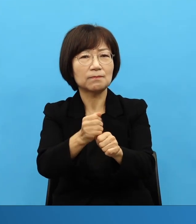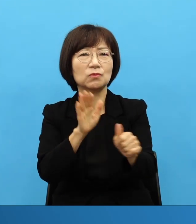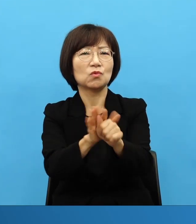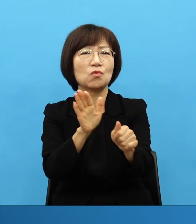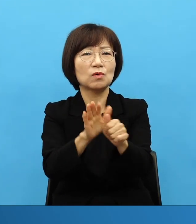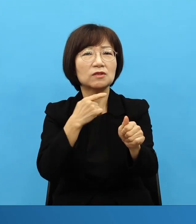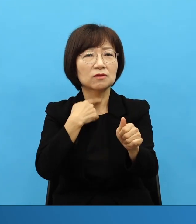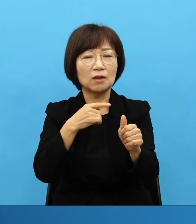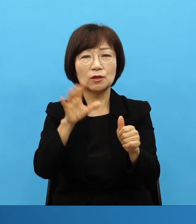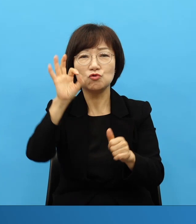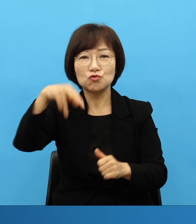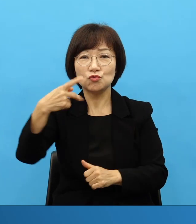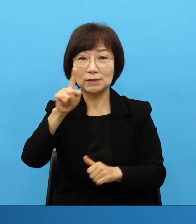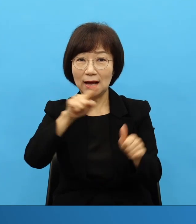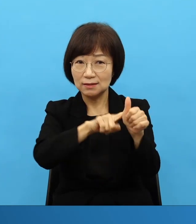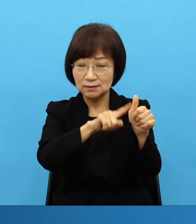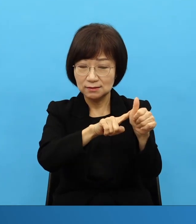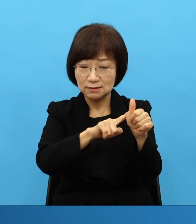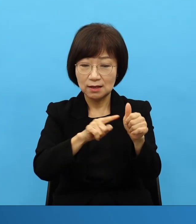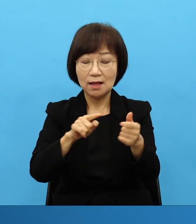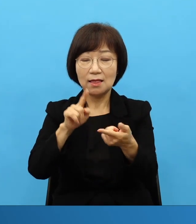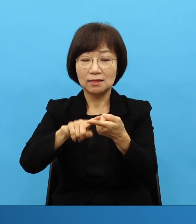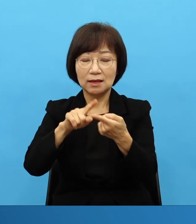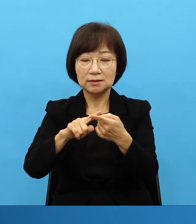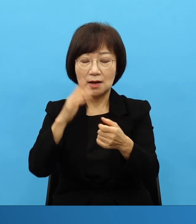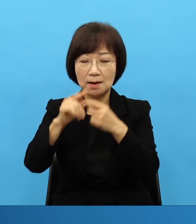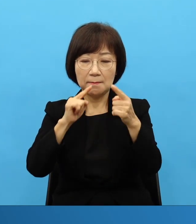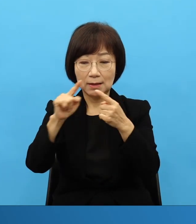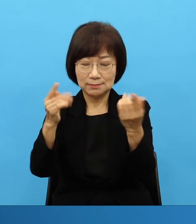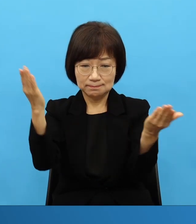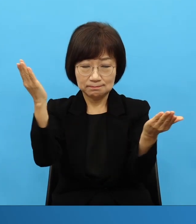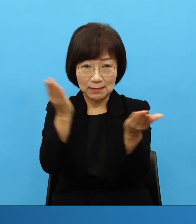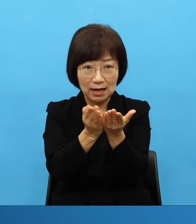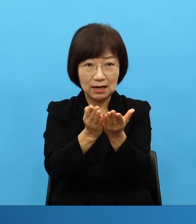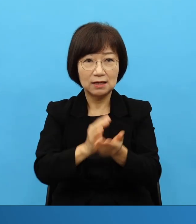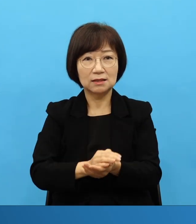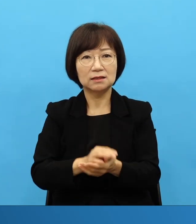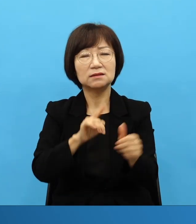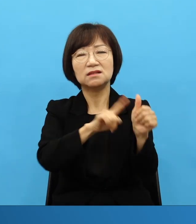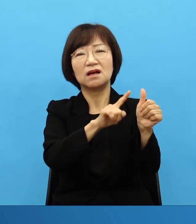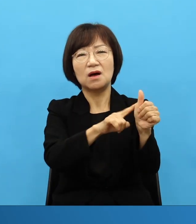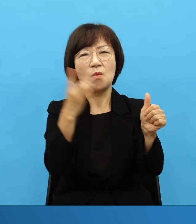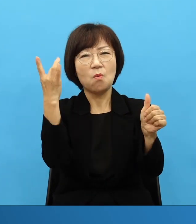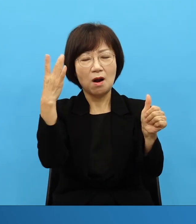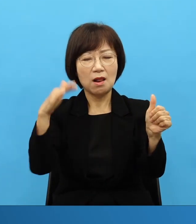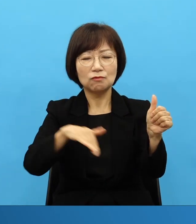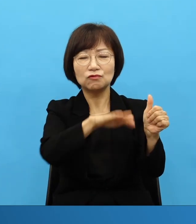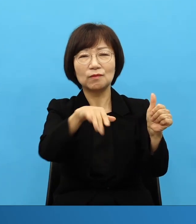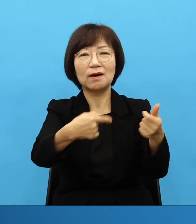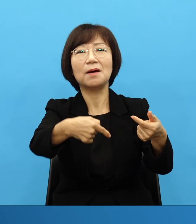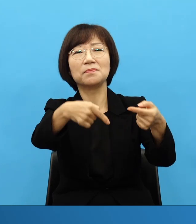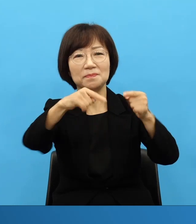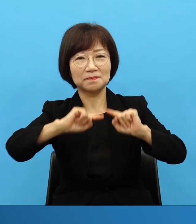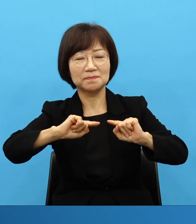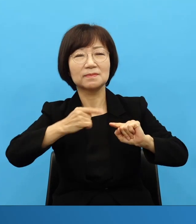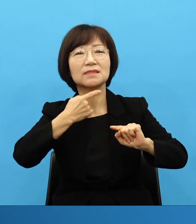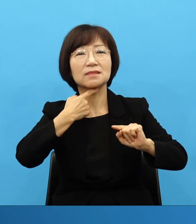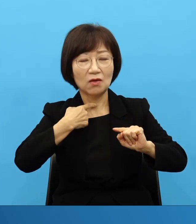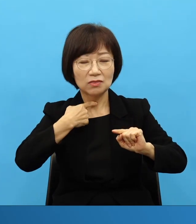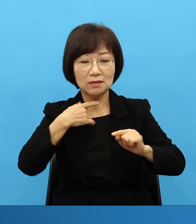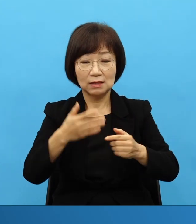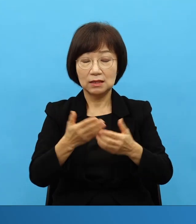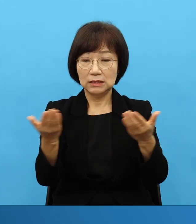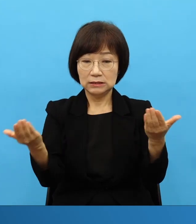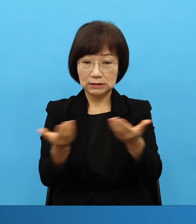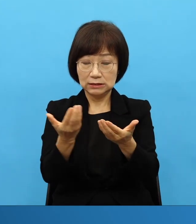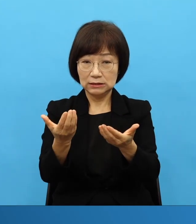미리 말씀하신 성경이 응하였으니 마땅하도다. 이 사람은 본래 우리 수 가운데 참여하여